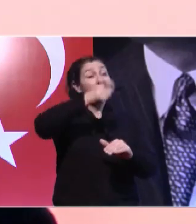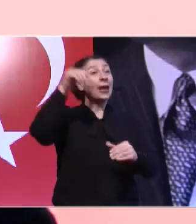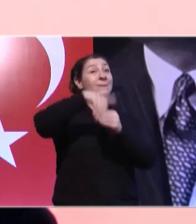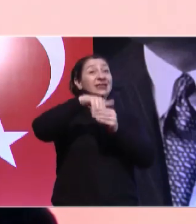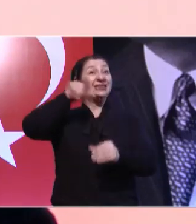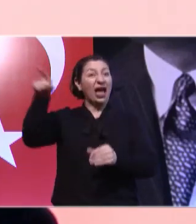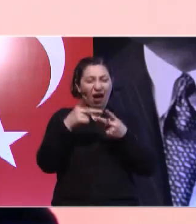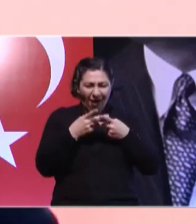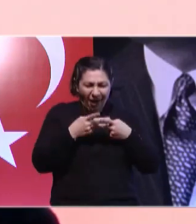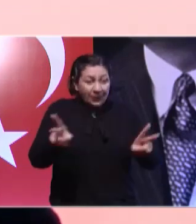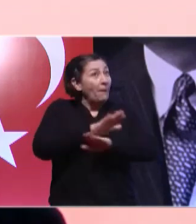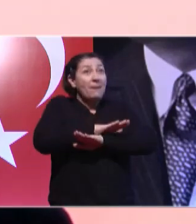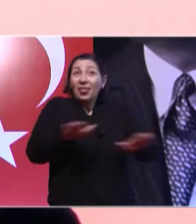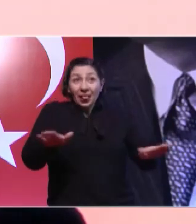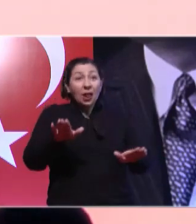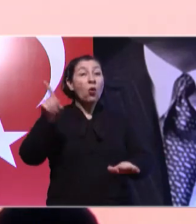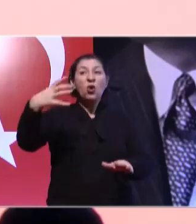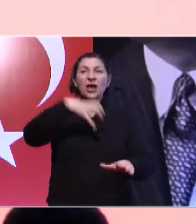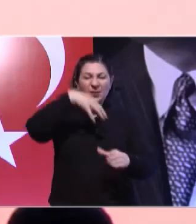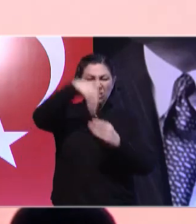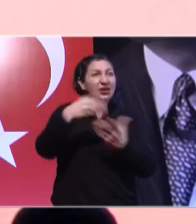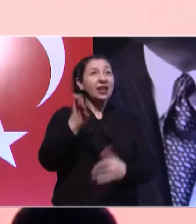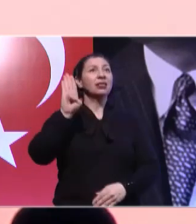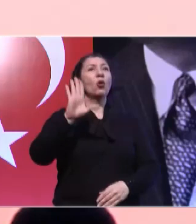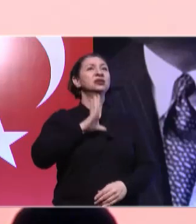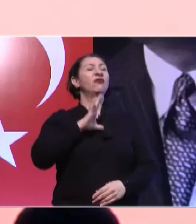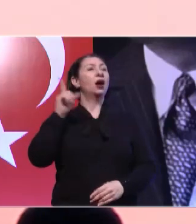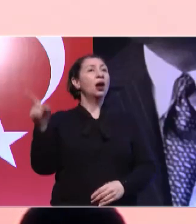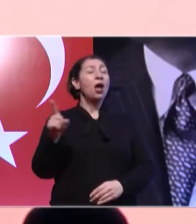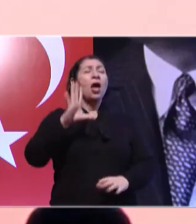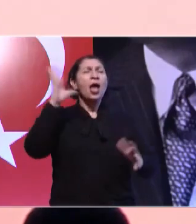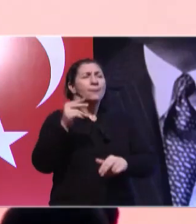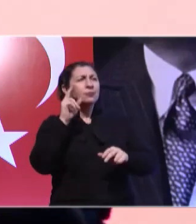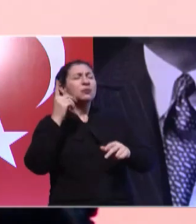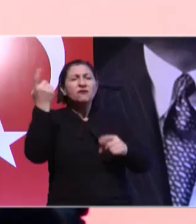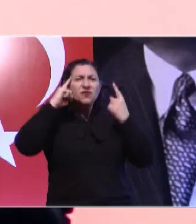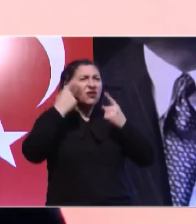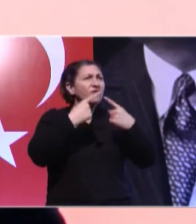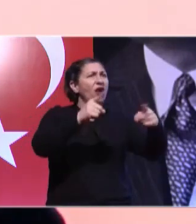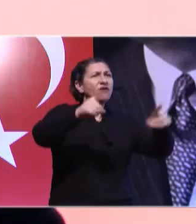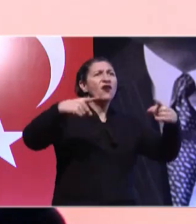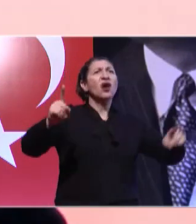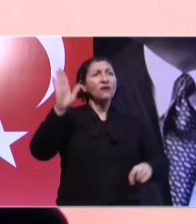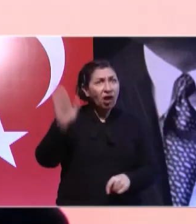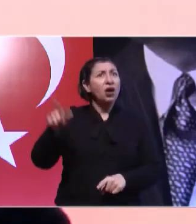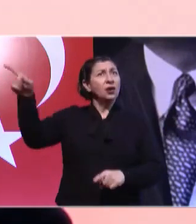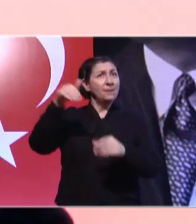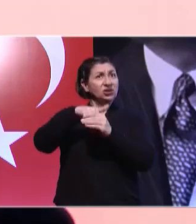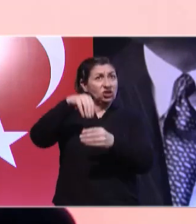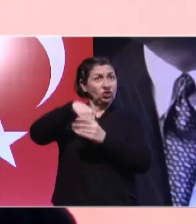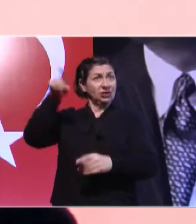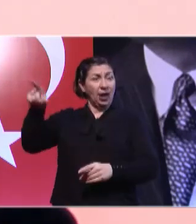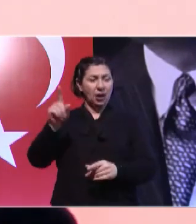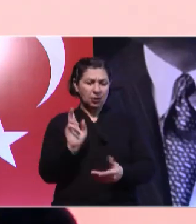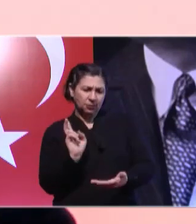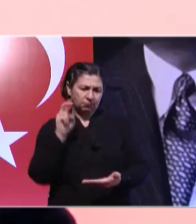Meclisi açıldığında özünde demokrasi vardı. Her görüşten insan vardı o mecliste.